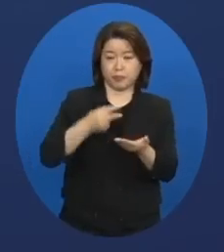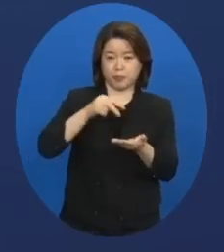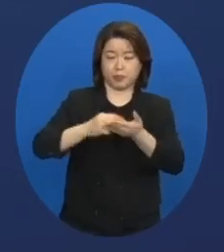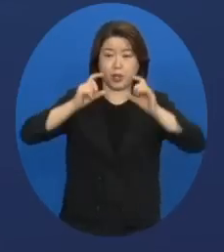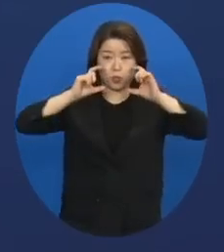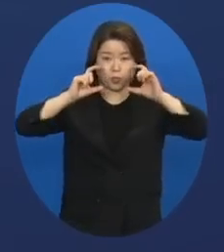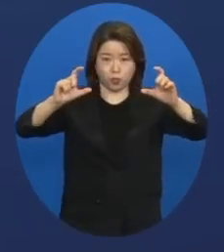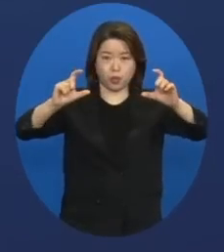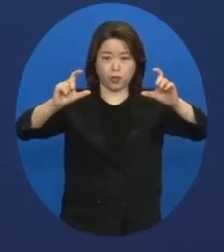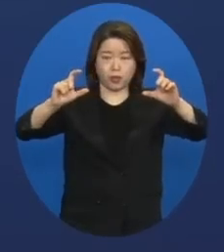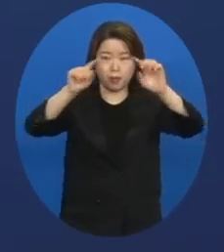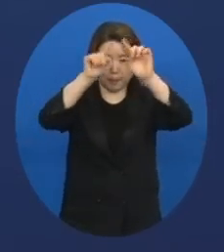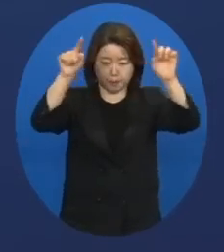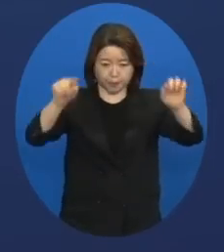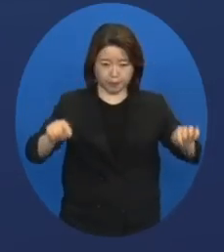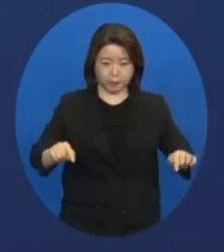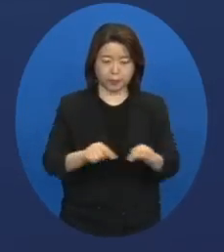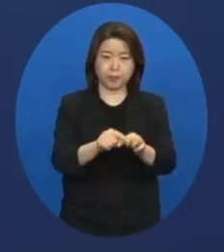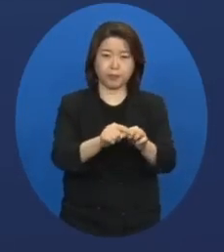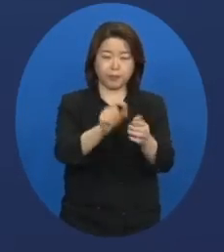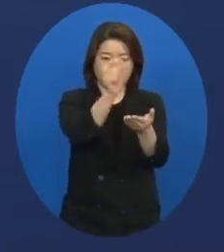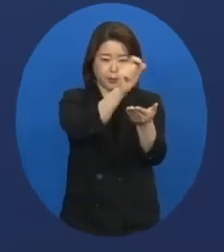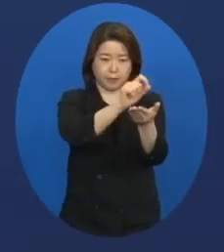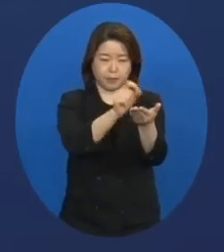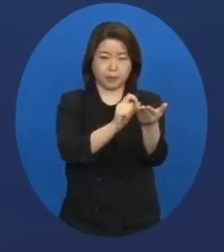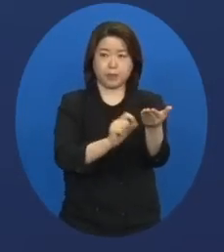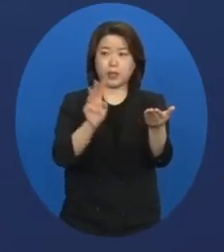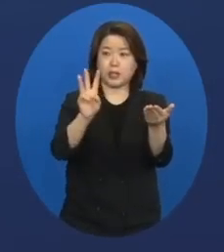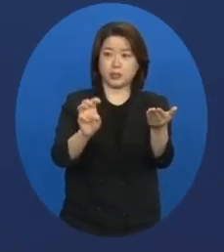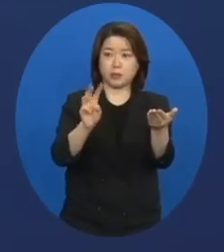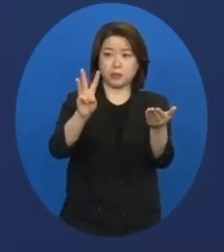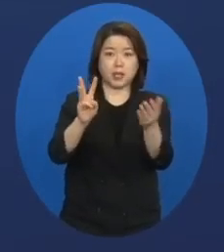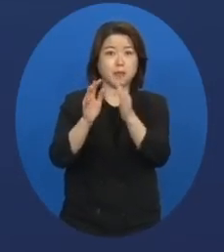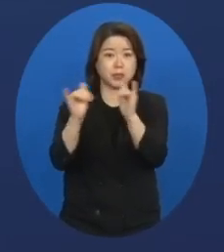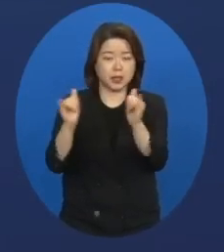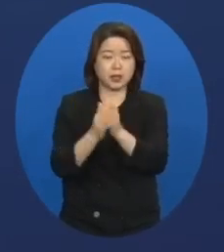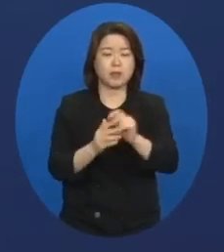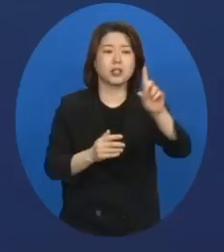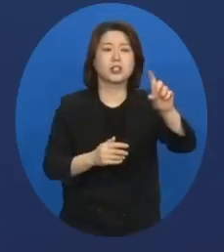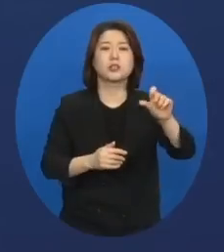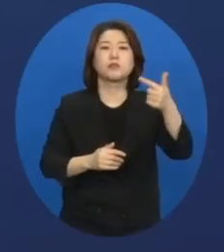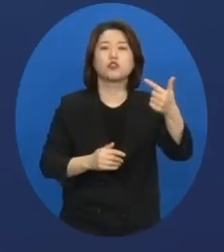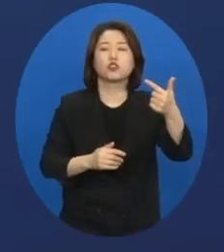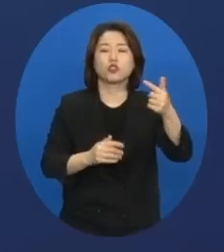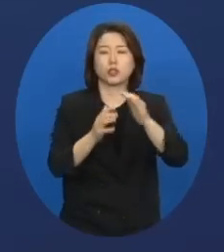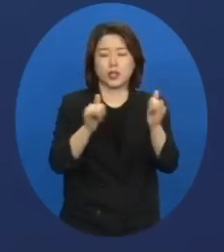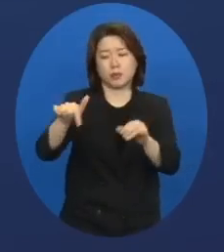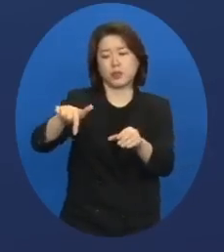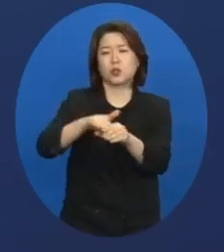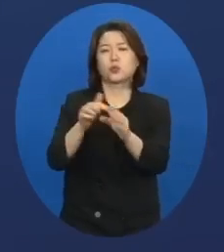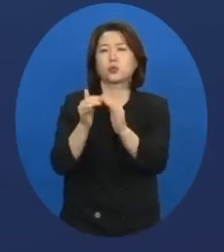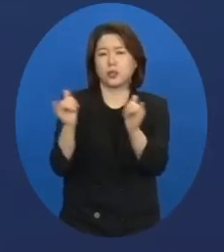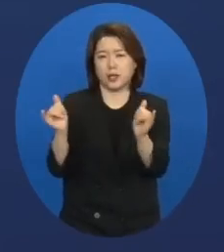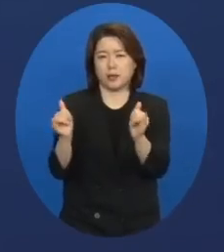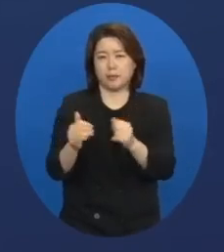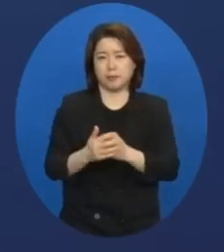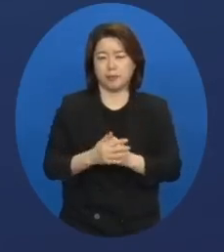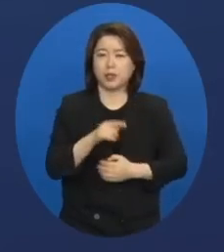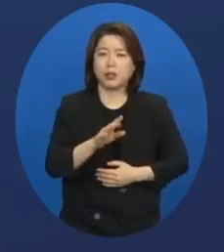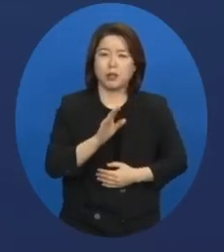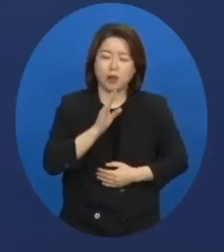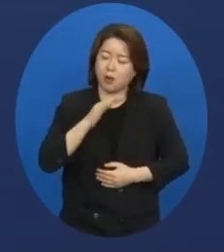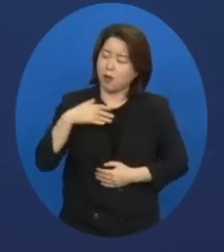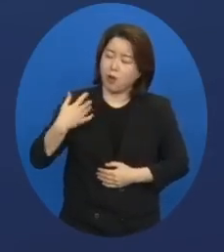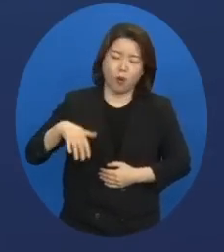독립선언서를 작성한 33인 중에 16인이 기독교인이었습니다. 이건 정말